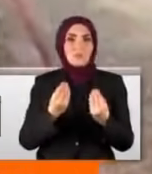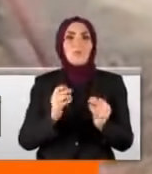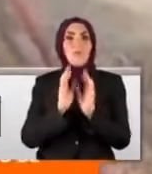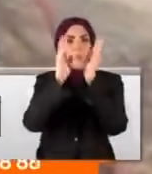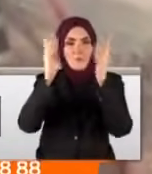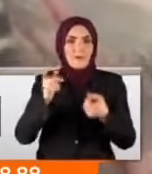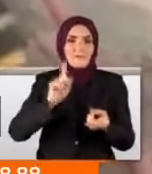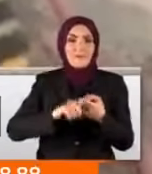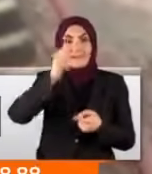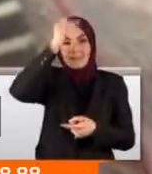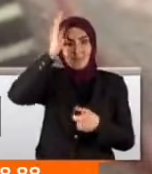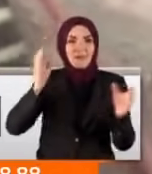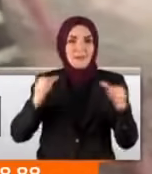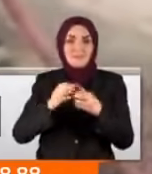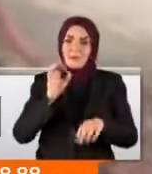hemen müdahale etti.